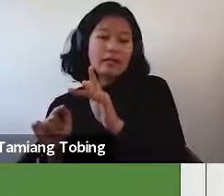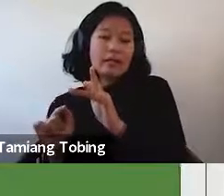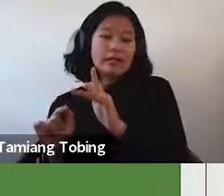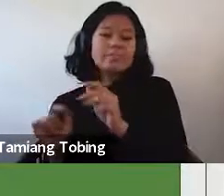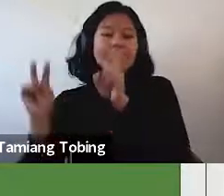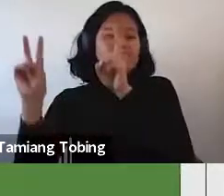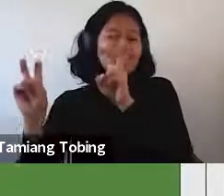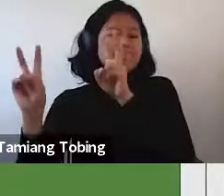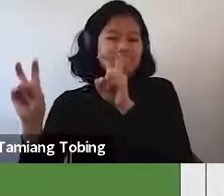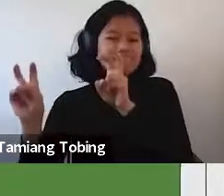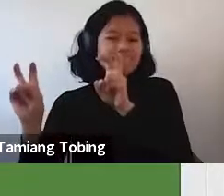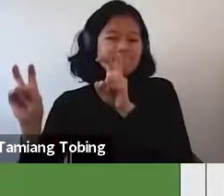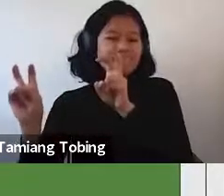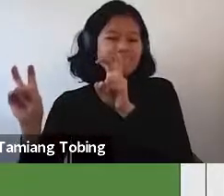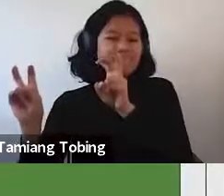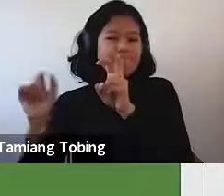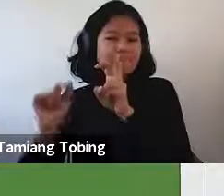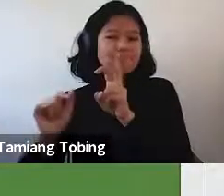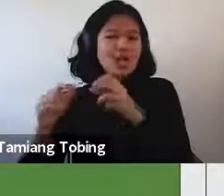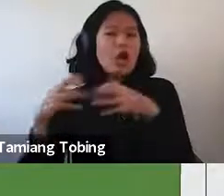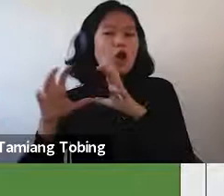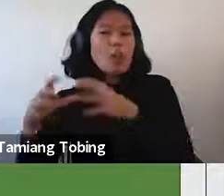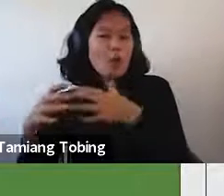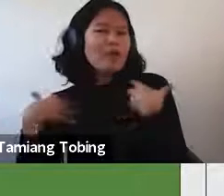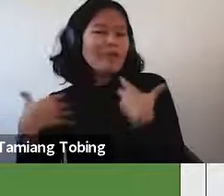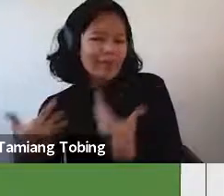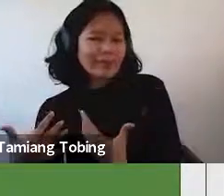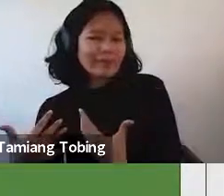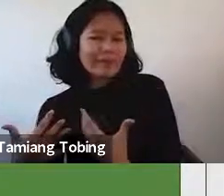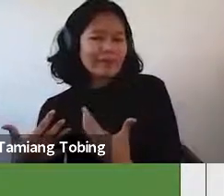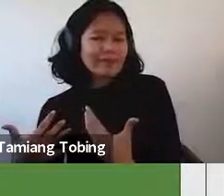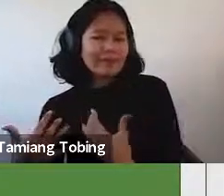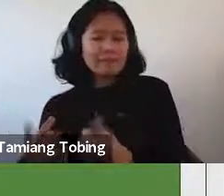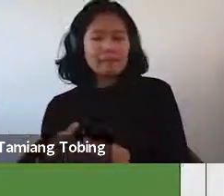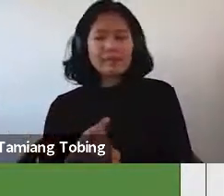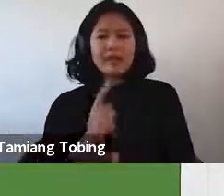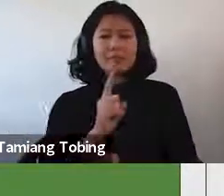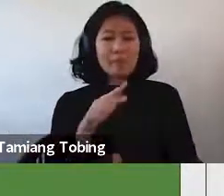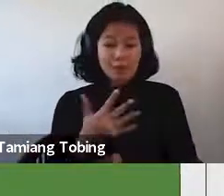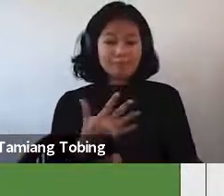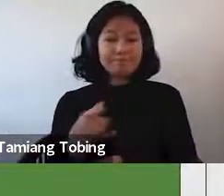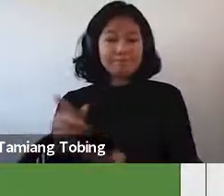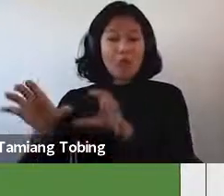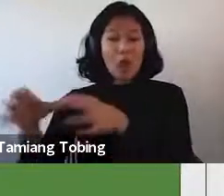petik termasuk sektor yang rentan sebetulnya. Karena mereka